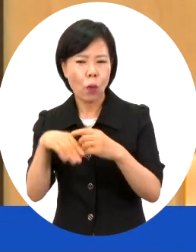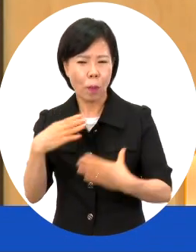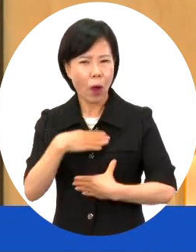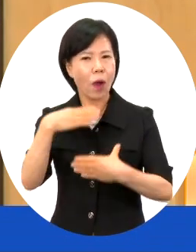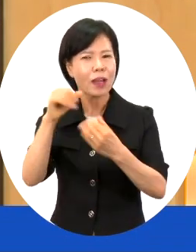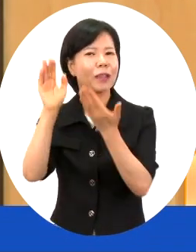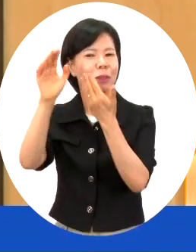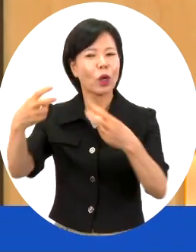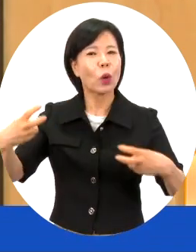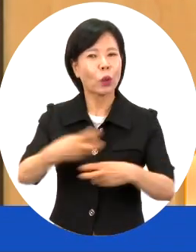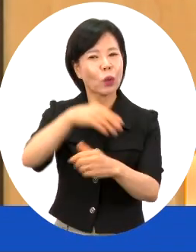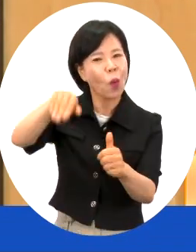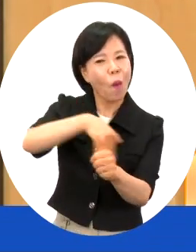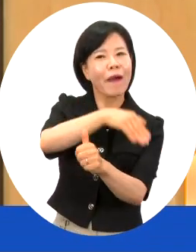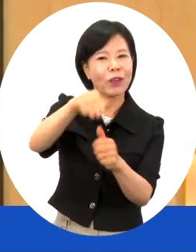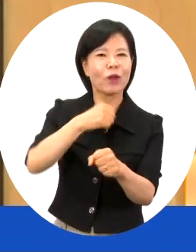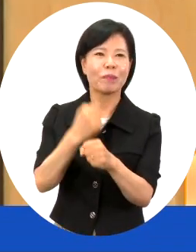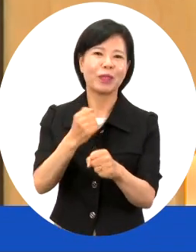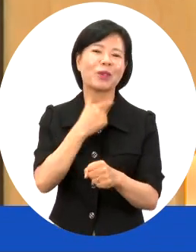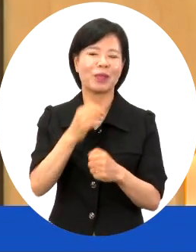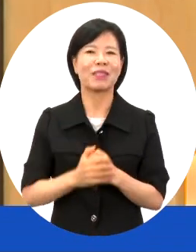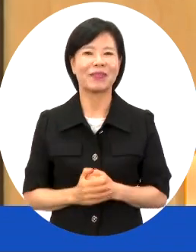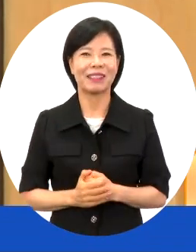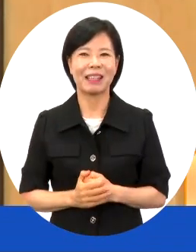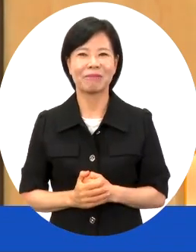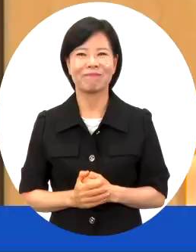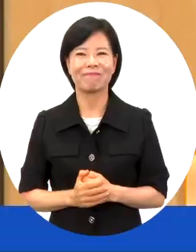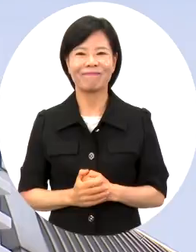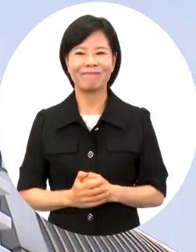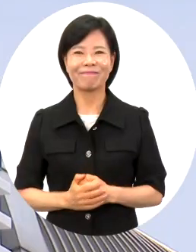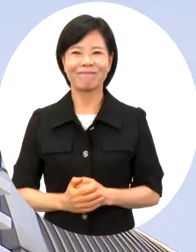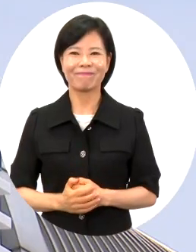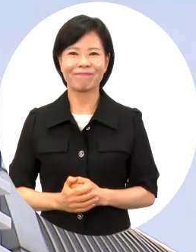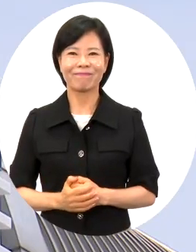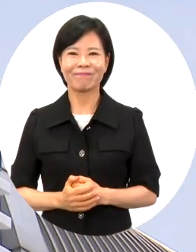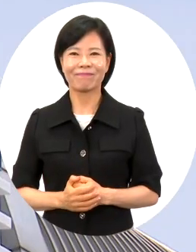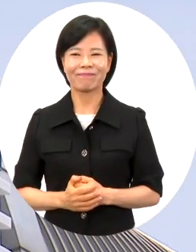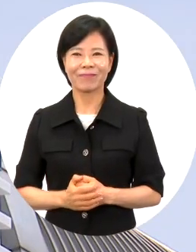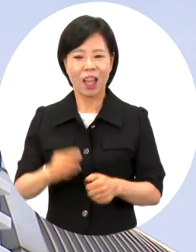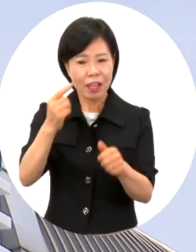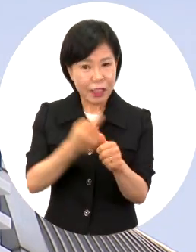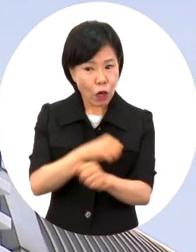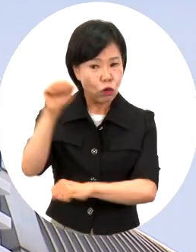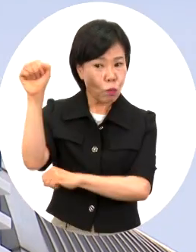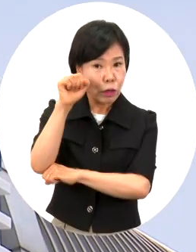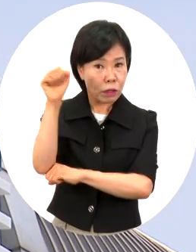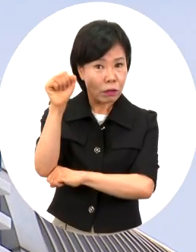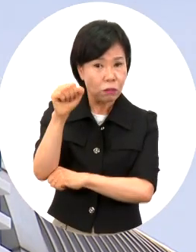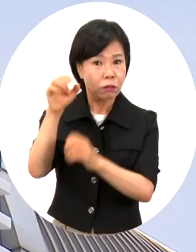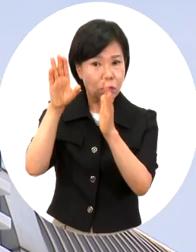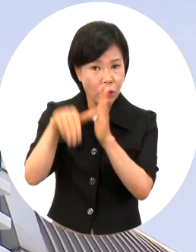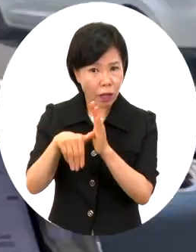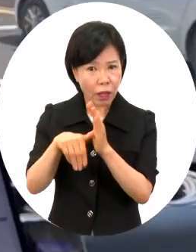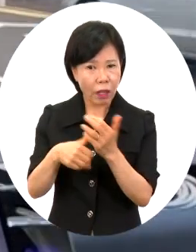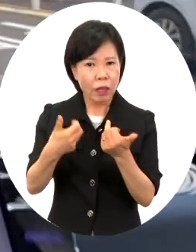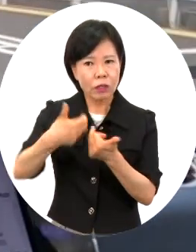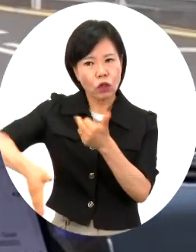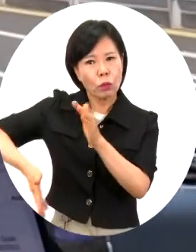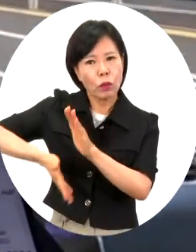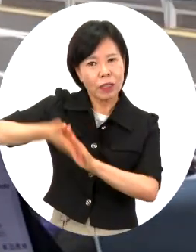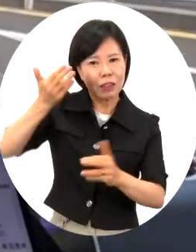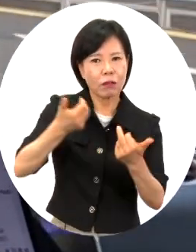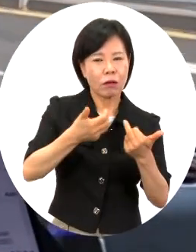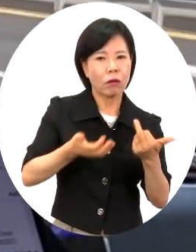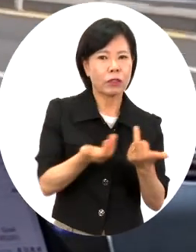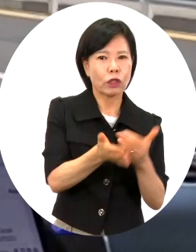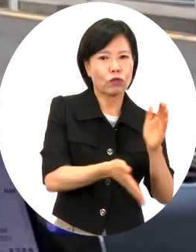안전하고 편리한 미래 교통 환경을 만들어 나가겠습니다. 탐나 자율차가 운행하는 제주시청